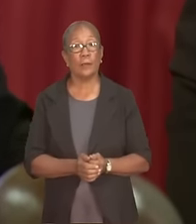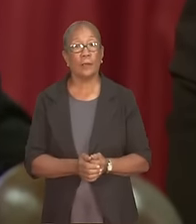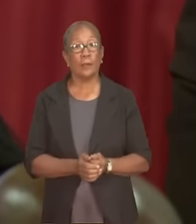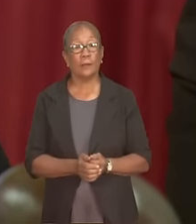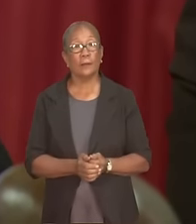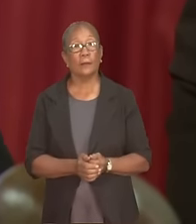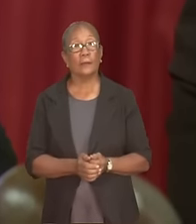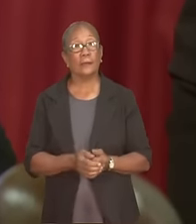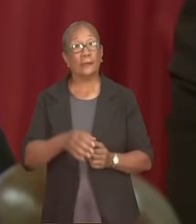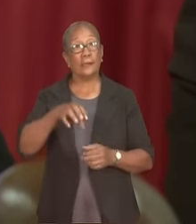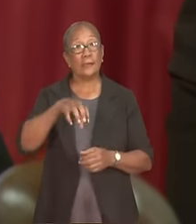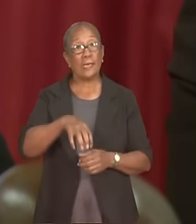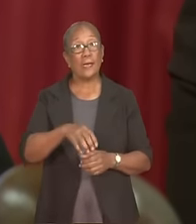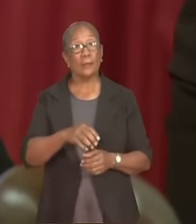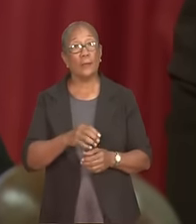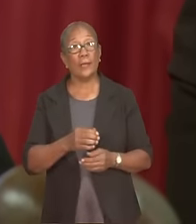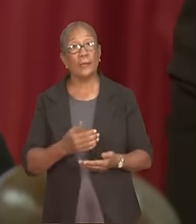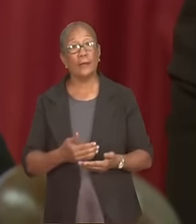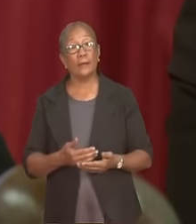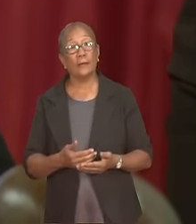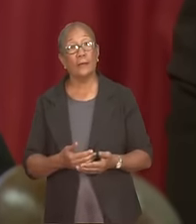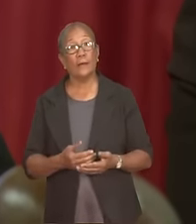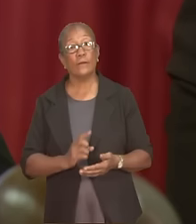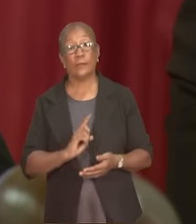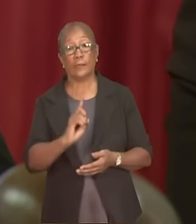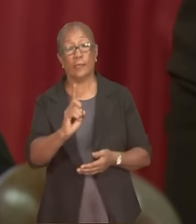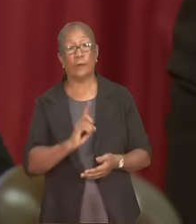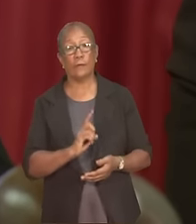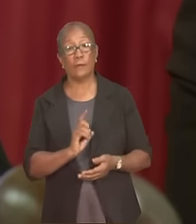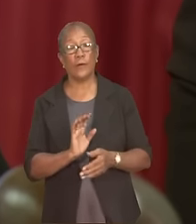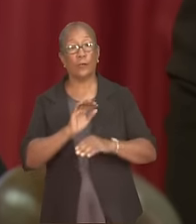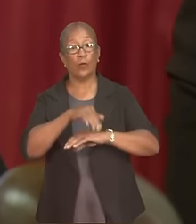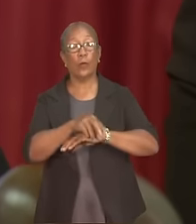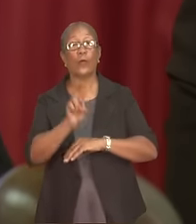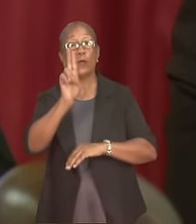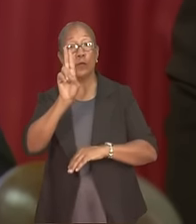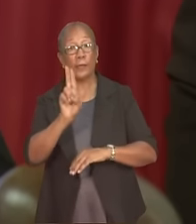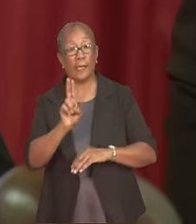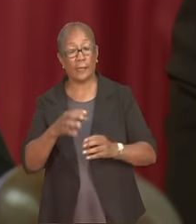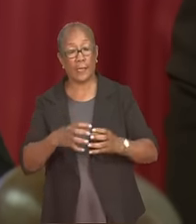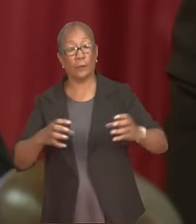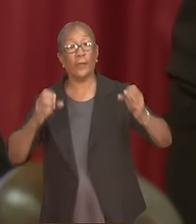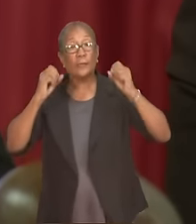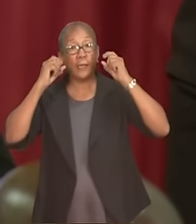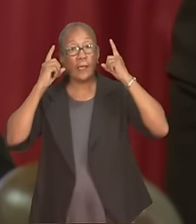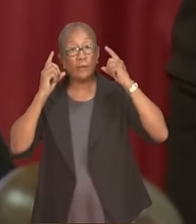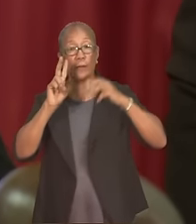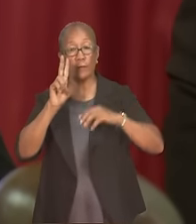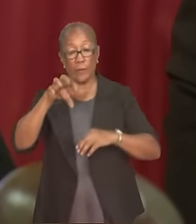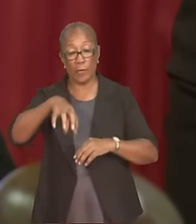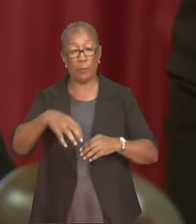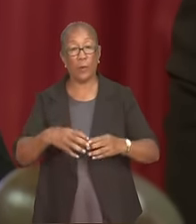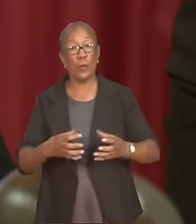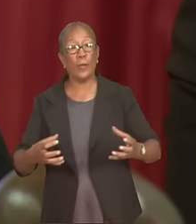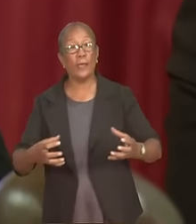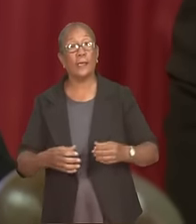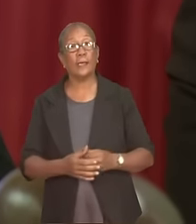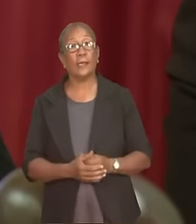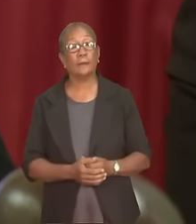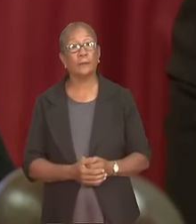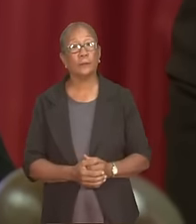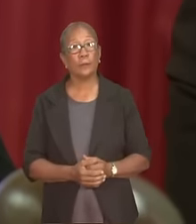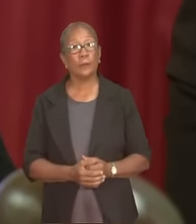gestart is met vertegenwoordigers van de overheid, van het bedrijfsleven en van de gezamenlijke vakbeweging. Uiteindelijk hebben